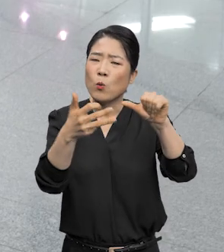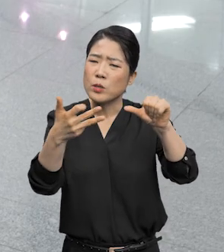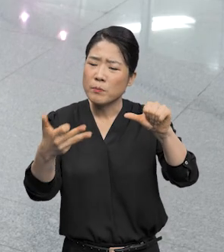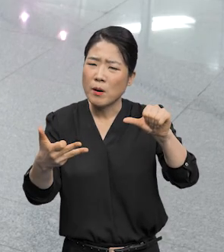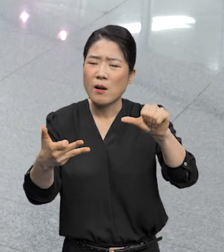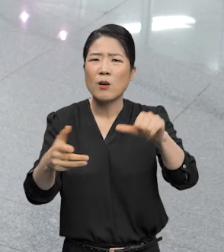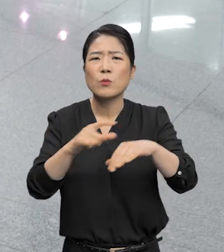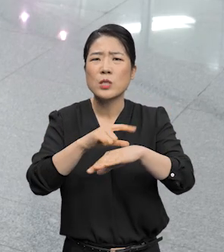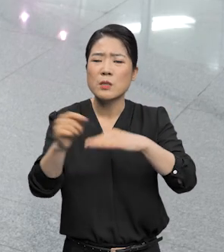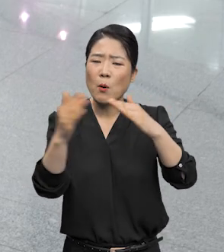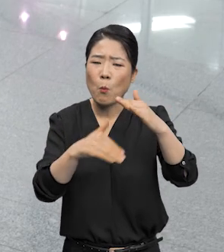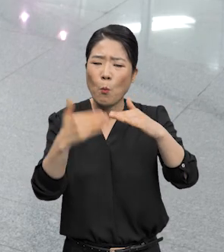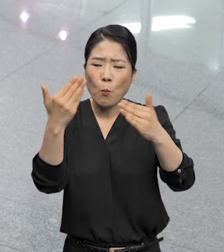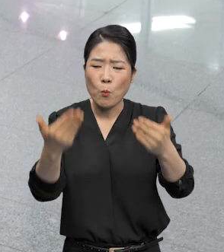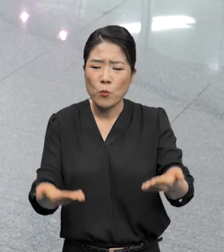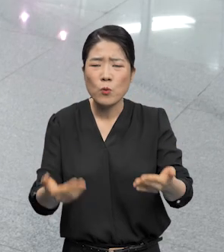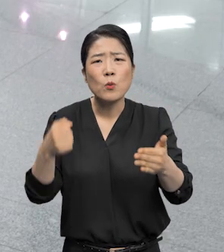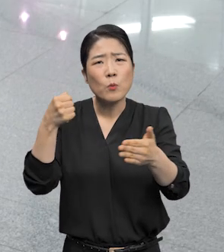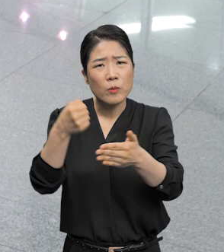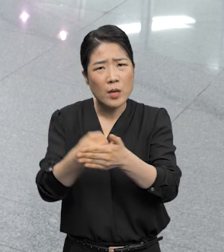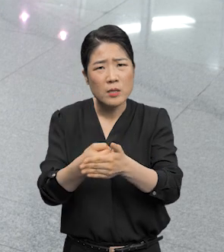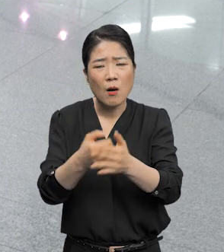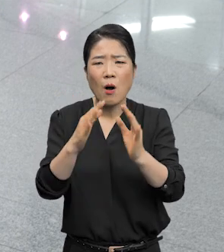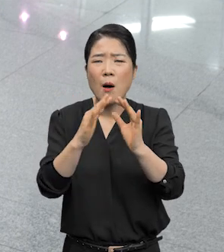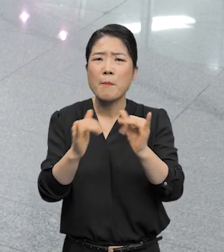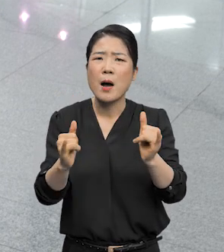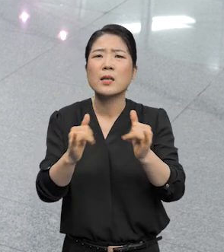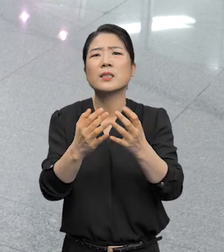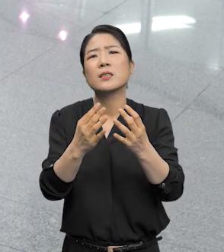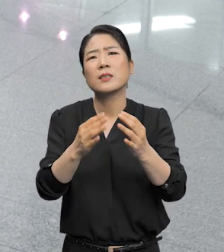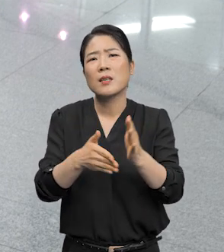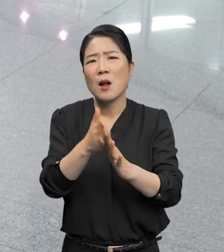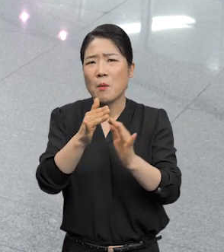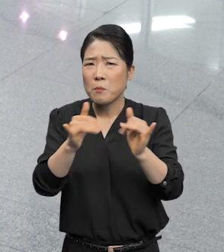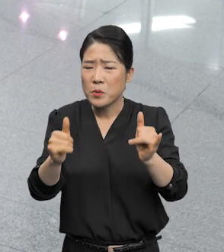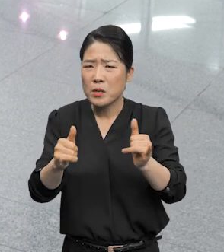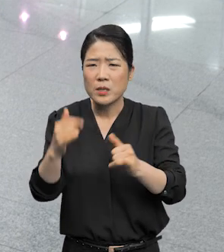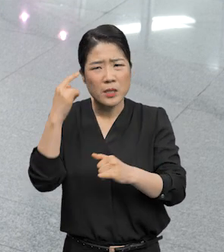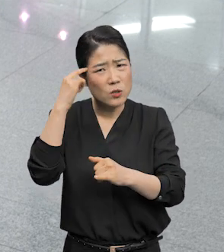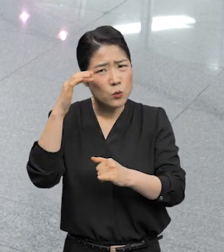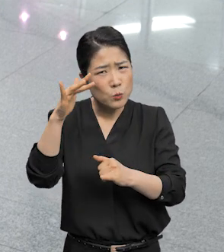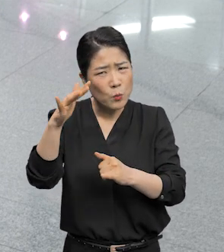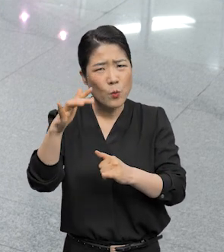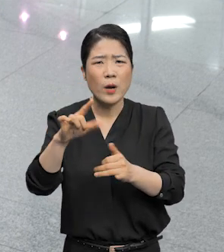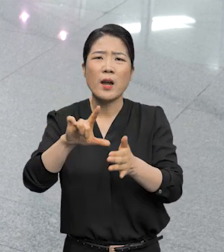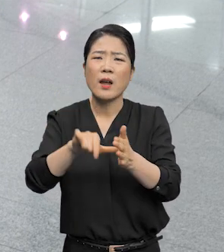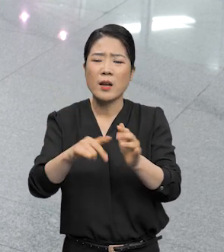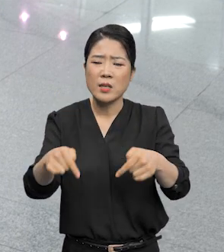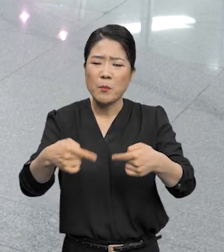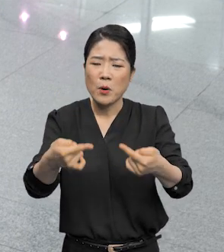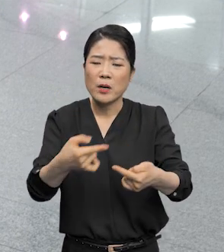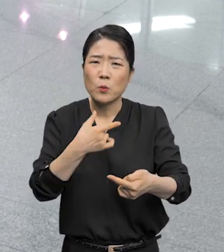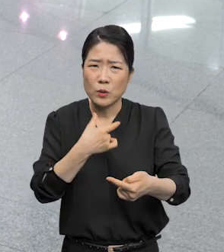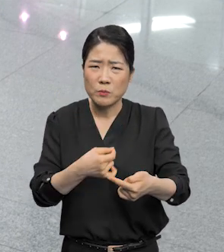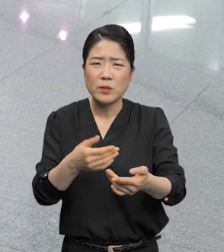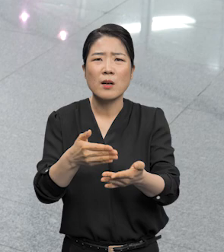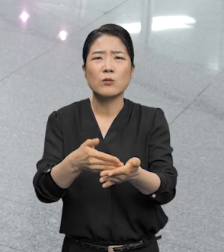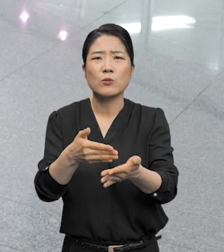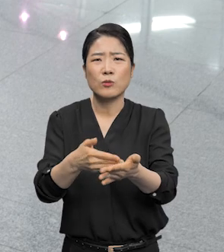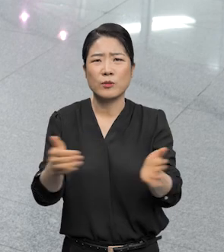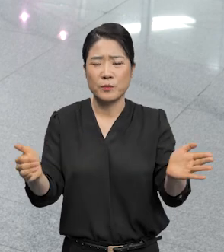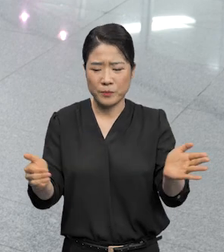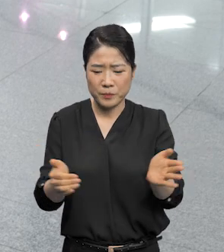5월 18일이 지방공휴일로 재정된만큼 많은 시민들이 행사에 참여해 추모의 시간을 가지길 바라봅니다 내일이 빛나는